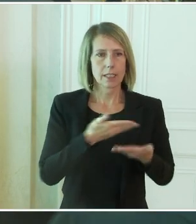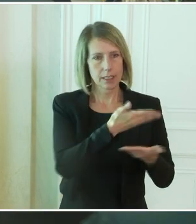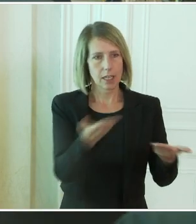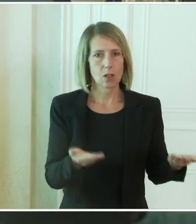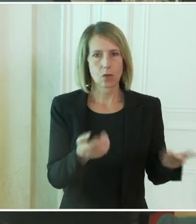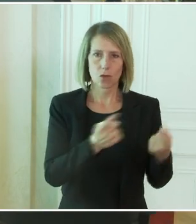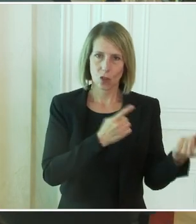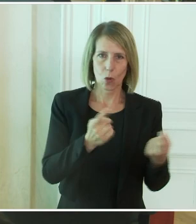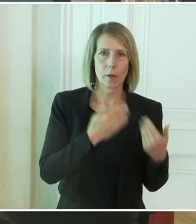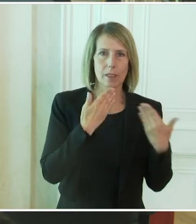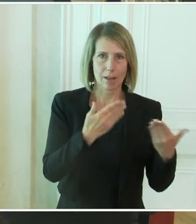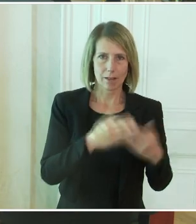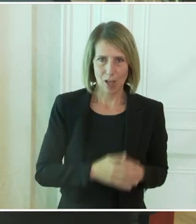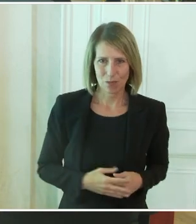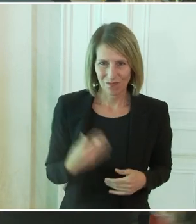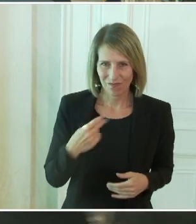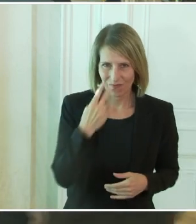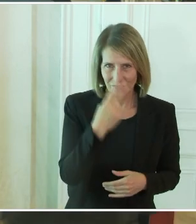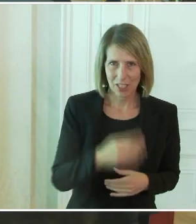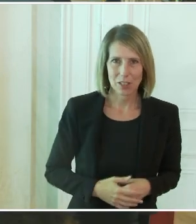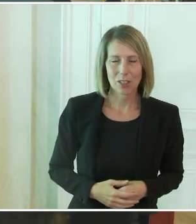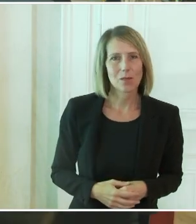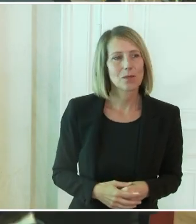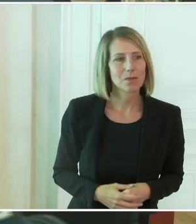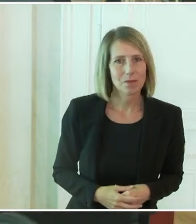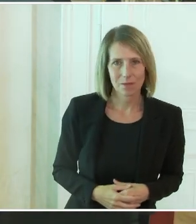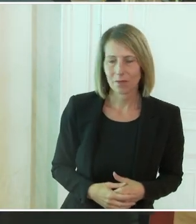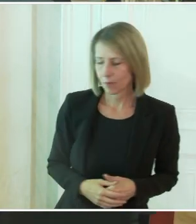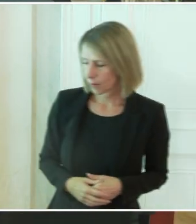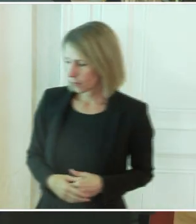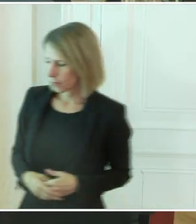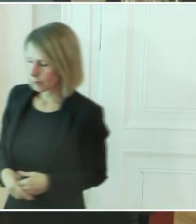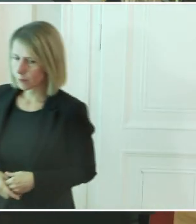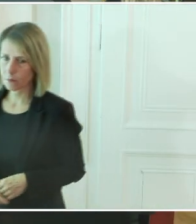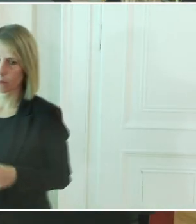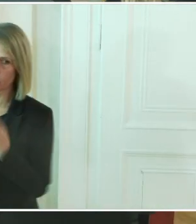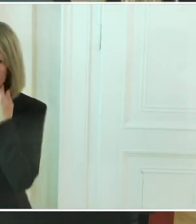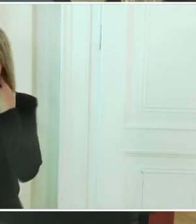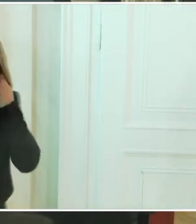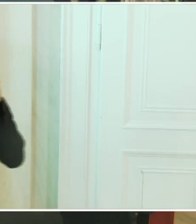Thank you so much. Dankeschön. Dankeschön.